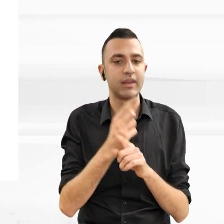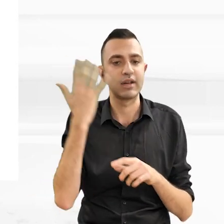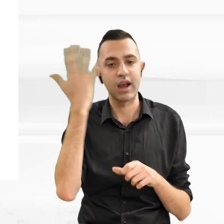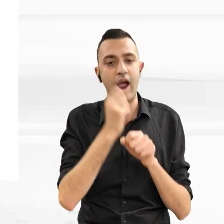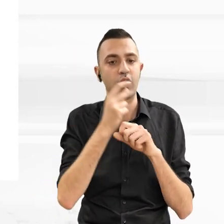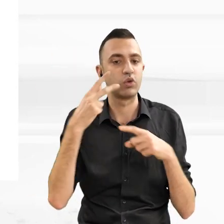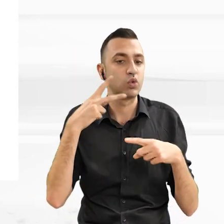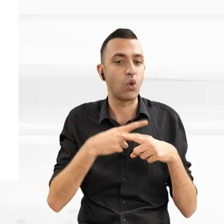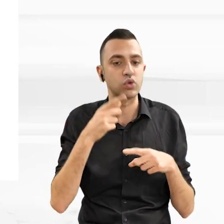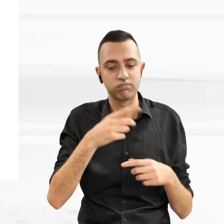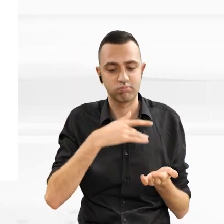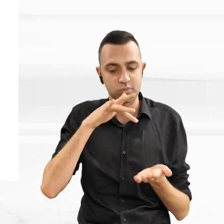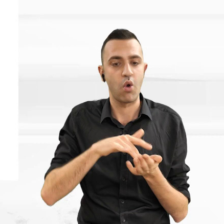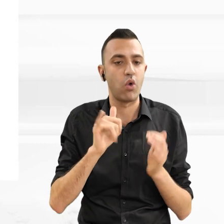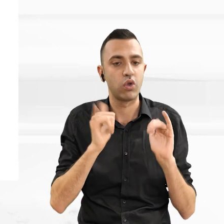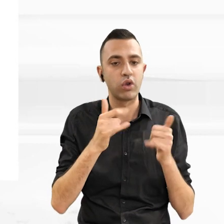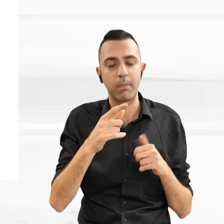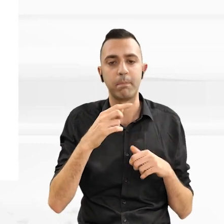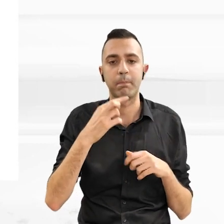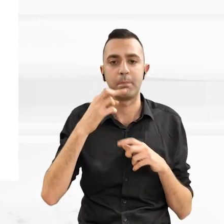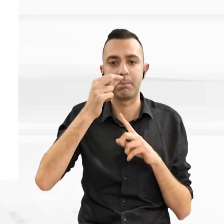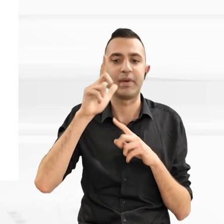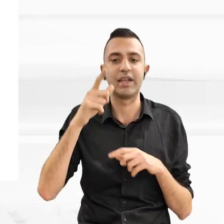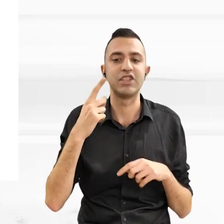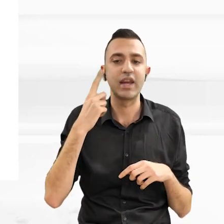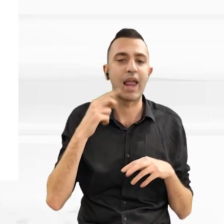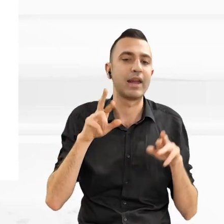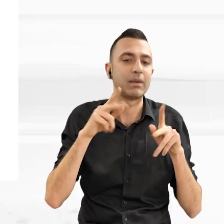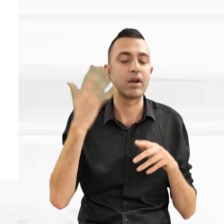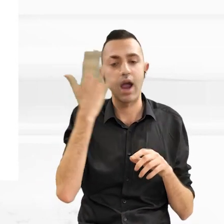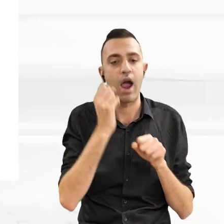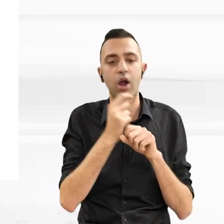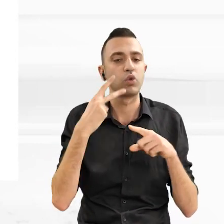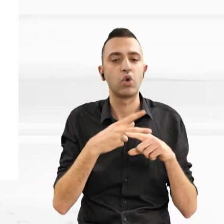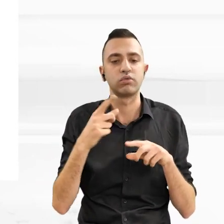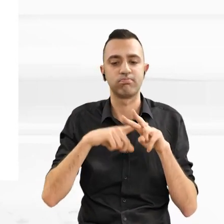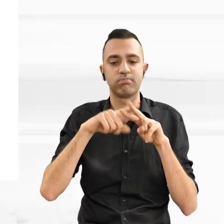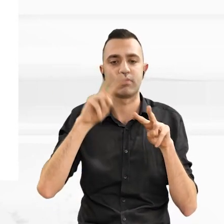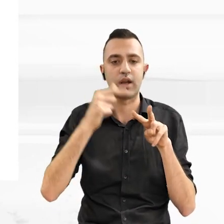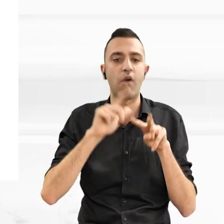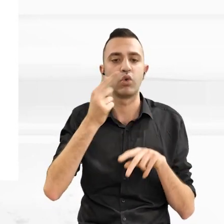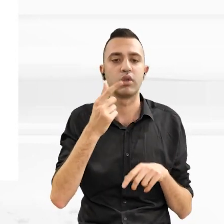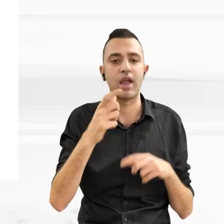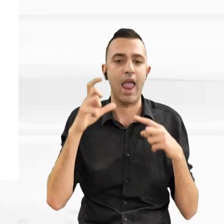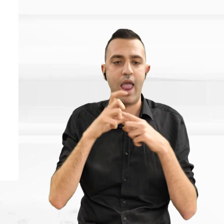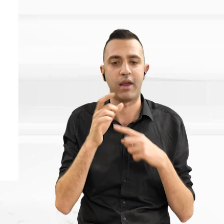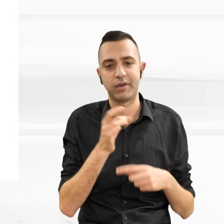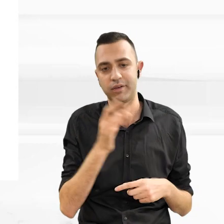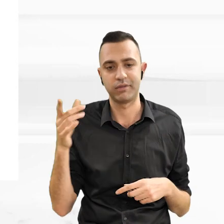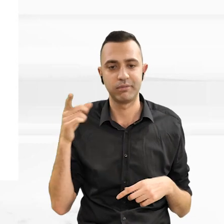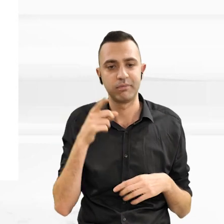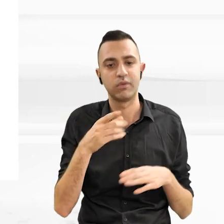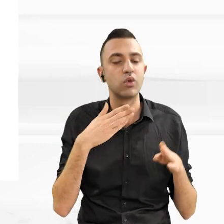karagözdeki Hacivat'ın orta oyunundaki karşılığı pi şeker Karagöz'ün karşılığı ise kabukludur E seçeneğidir artık verebiliriz